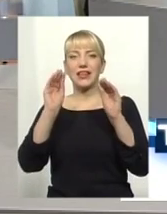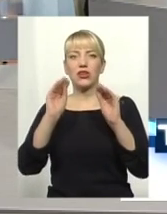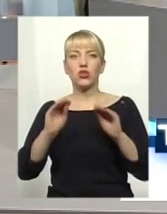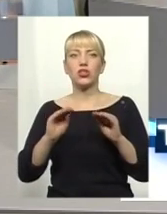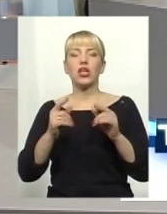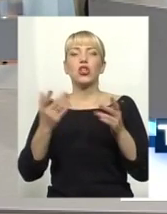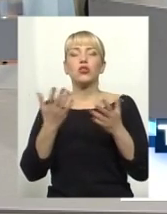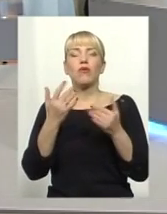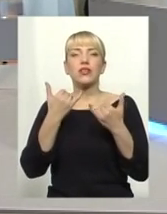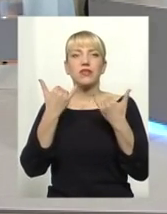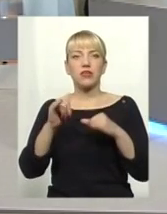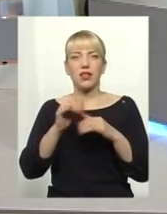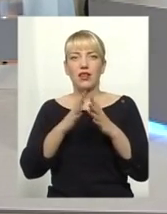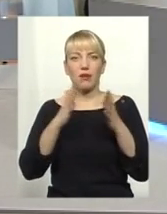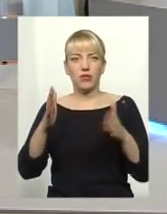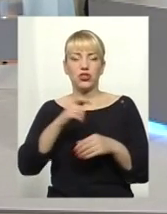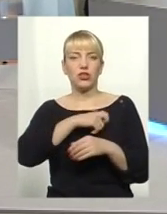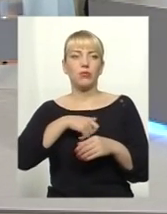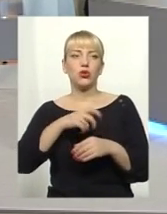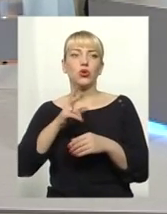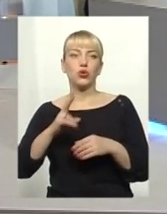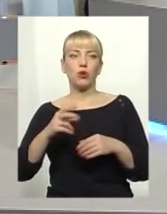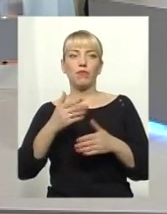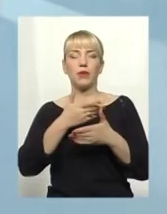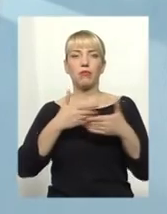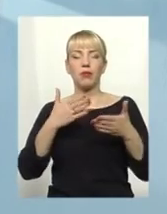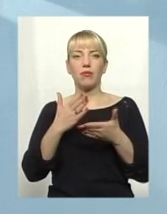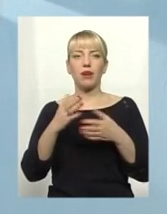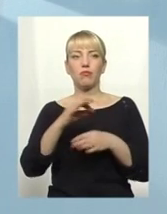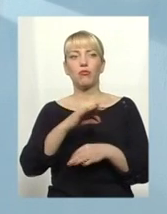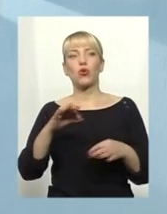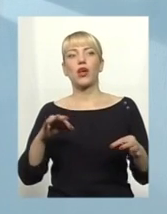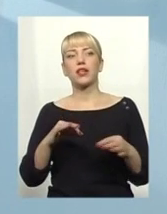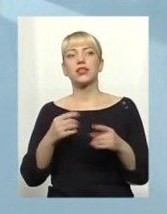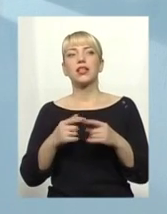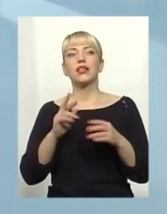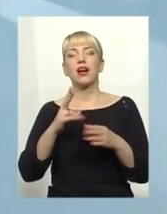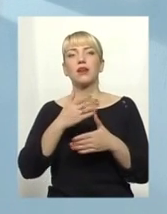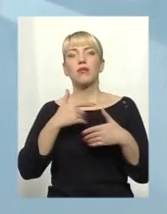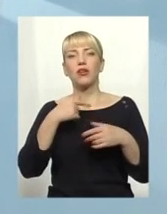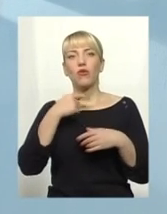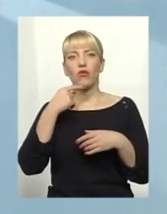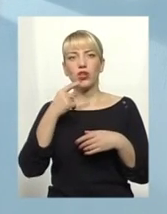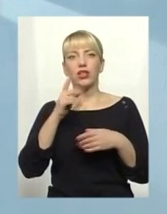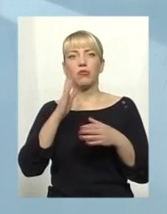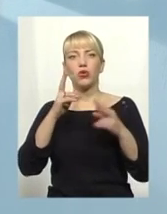вразили найбільше? Ми просто маємо проєкт, як я говорила, і ми будемо